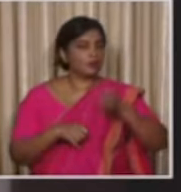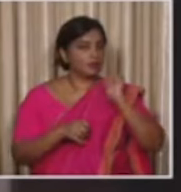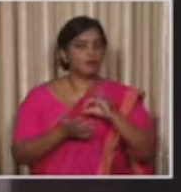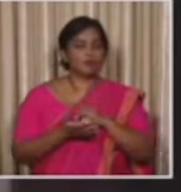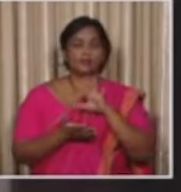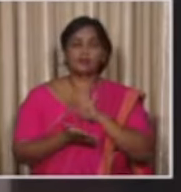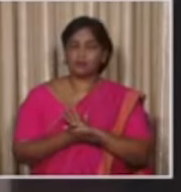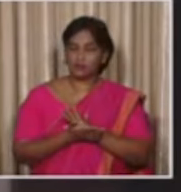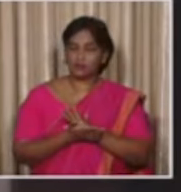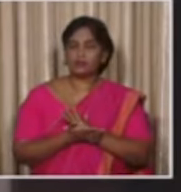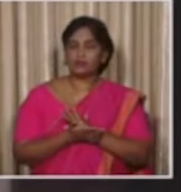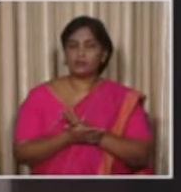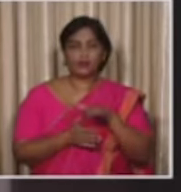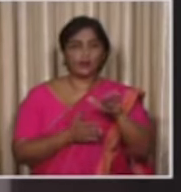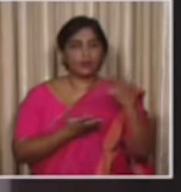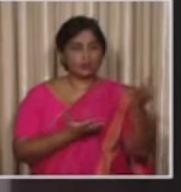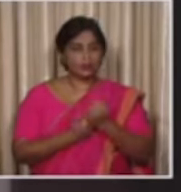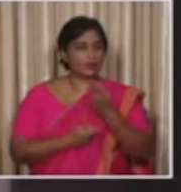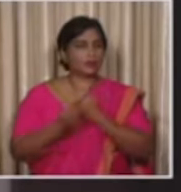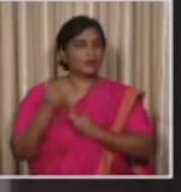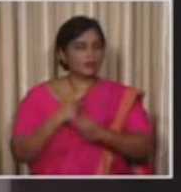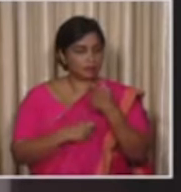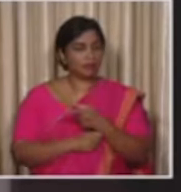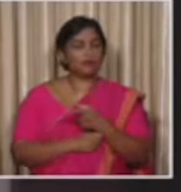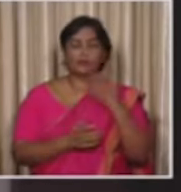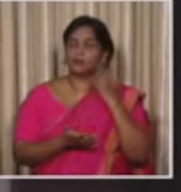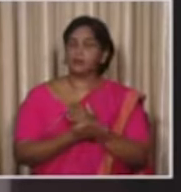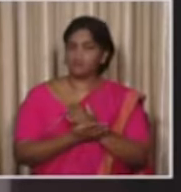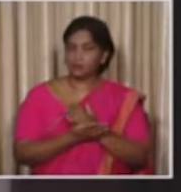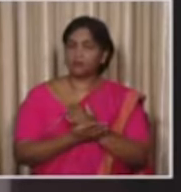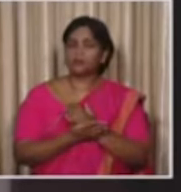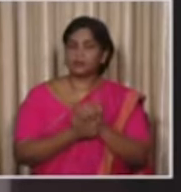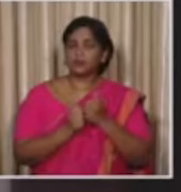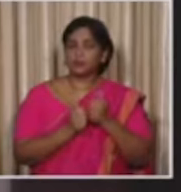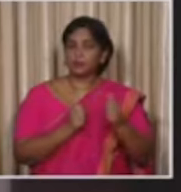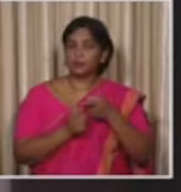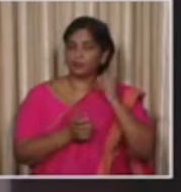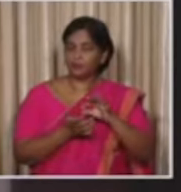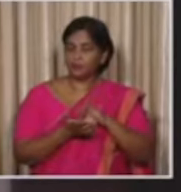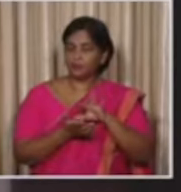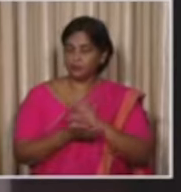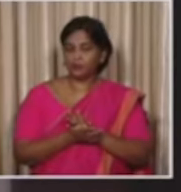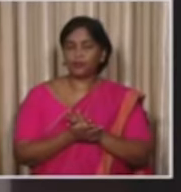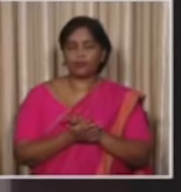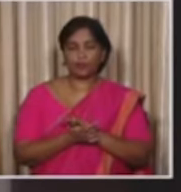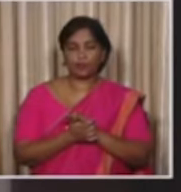තීන්දුව පරාටේක තාවකාලිකව නතර කරන්නට අත්හිටුවන්නට ගත්තු තීන්දුව